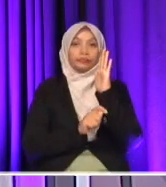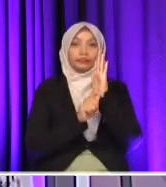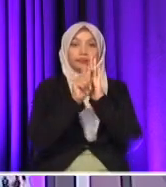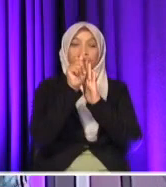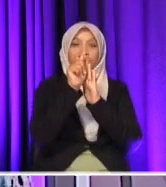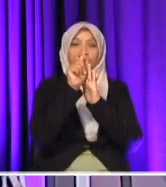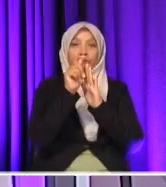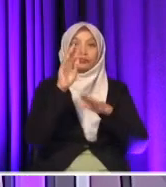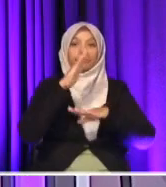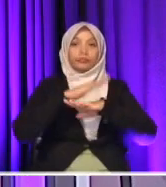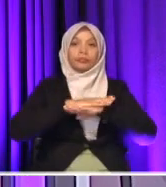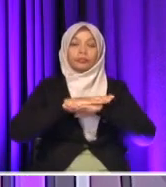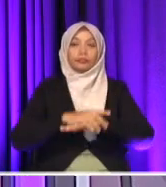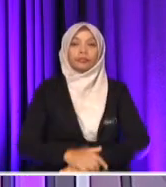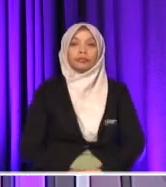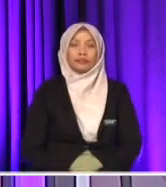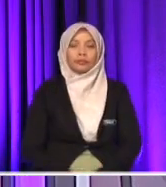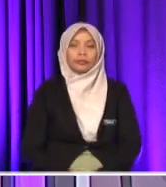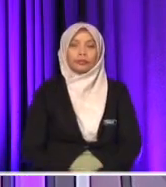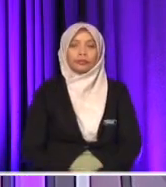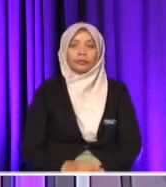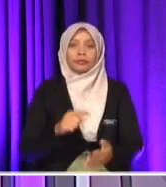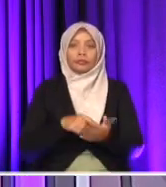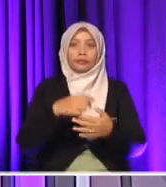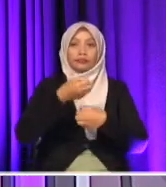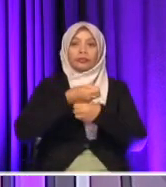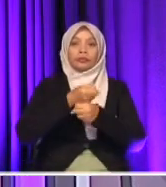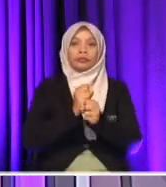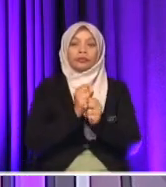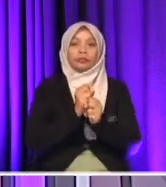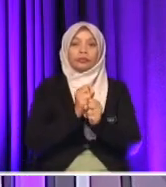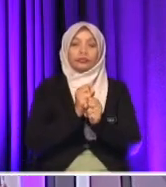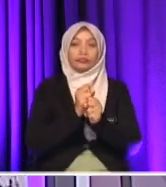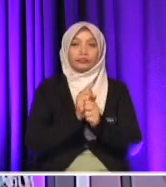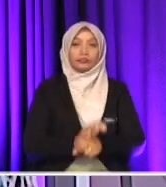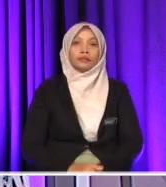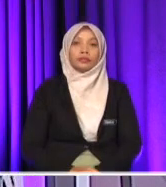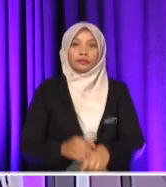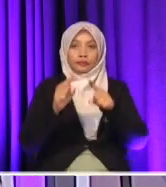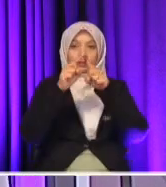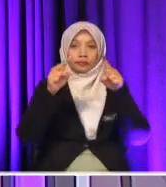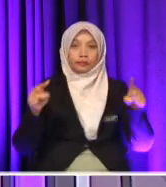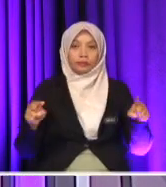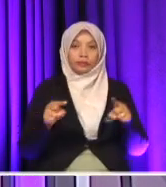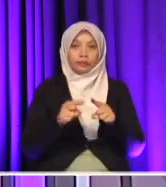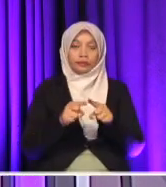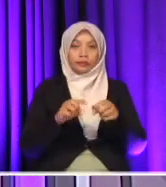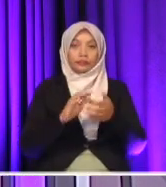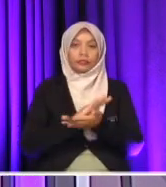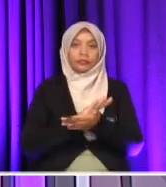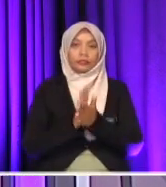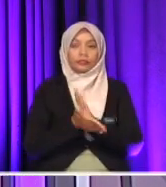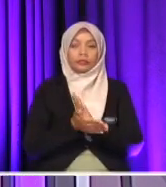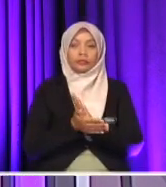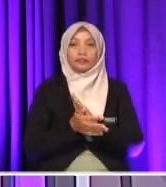ke atas. Okey, magnitude akan jadi atas. Inilah bentuk segitiga yang kita nampak. Ini adalah theta dia. Okey, so regangan ini